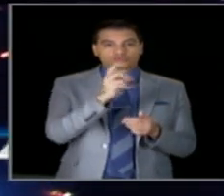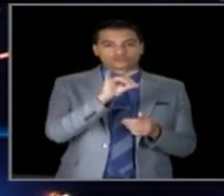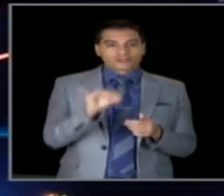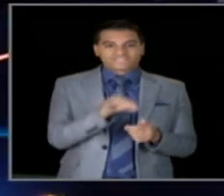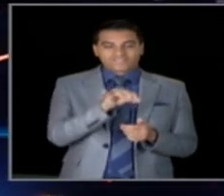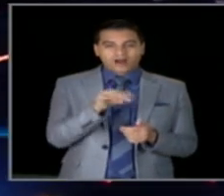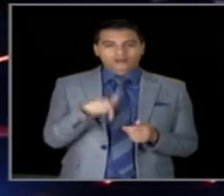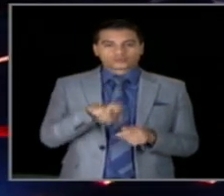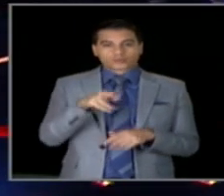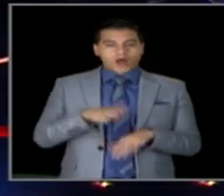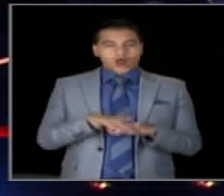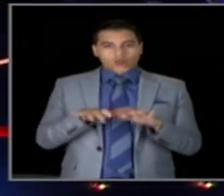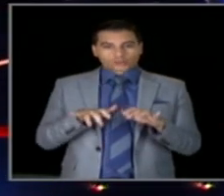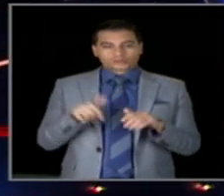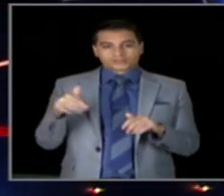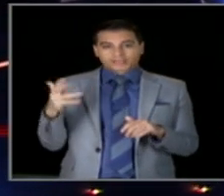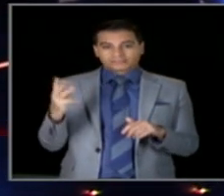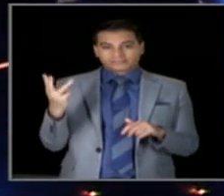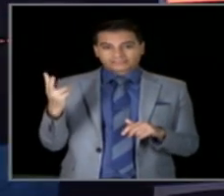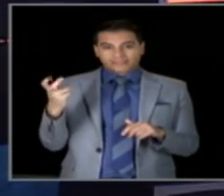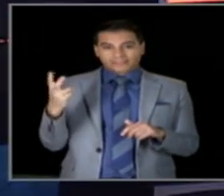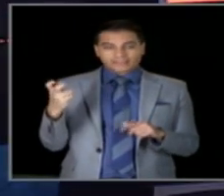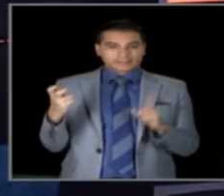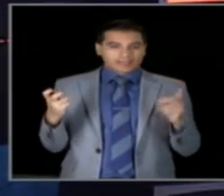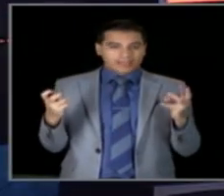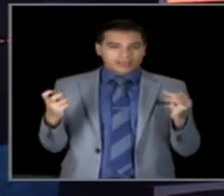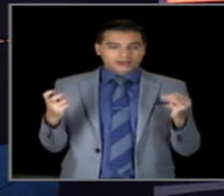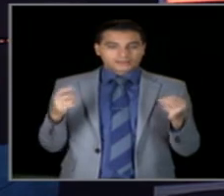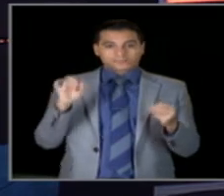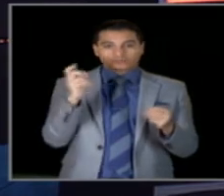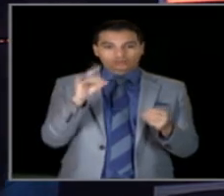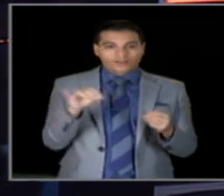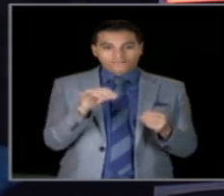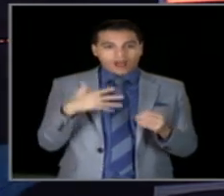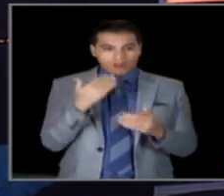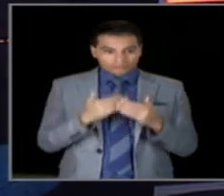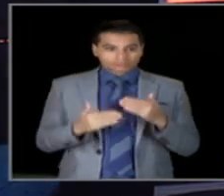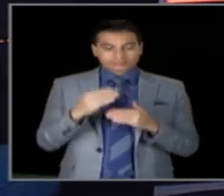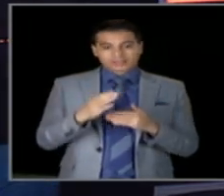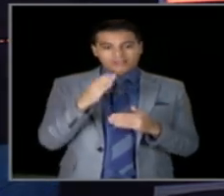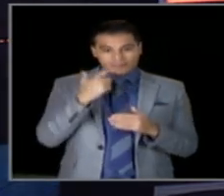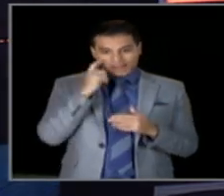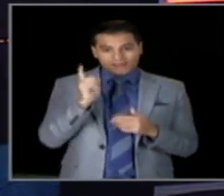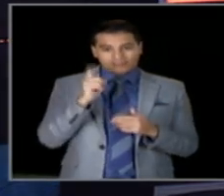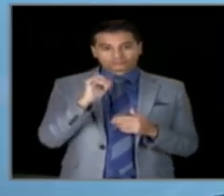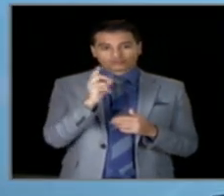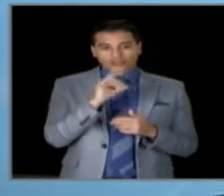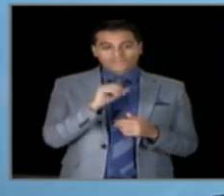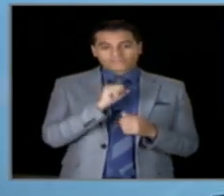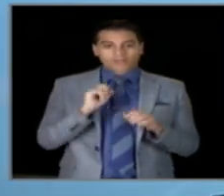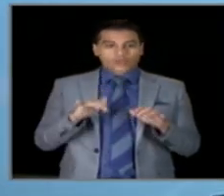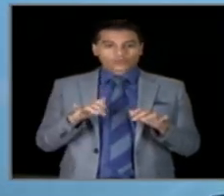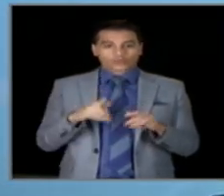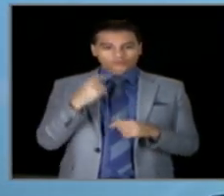النتيجة 70-30، وطبعا يا مصطفى عايز تحسن النتيجه، خلي بالك بقى ان شاء الله، ده راجل بتاع